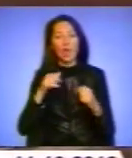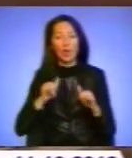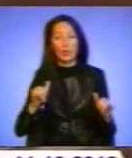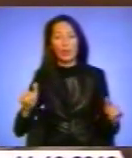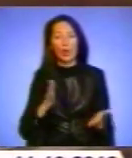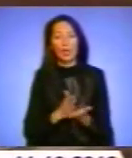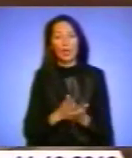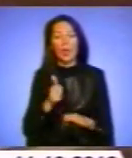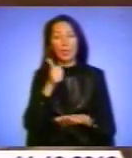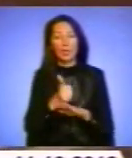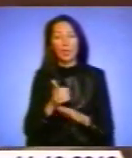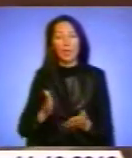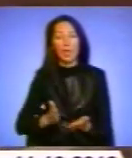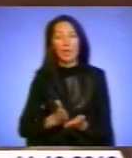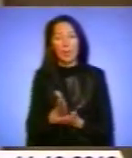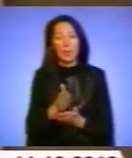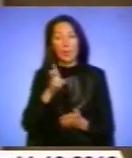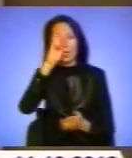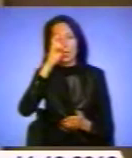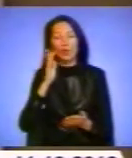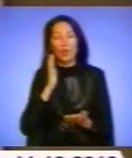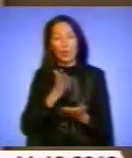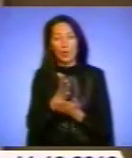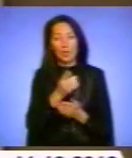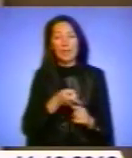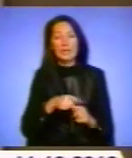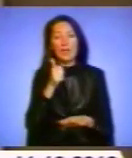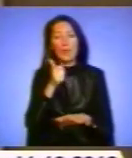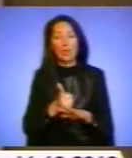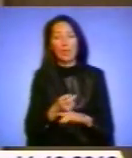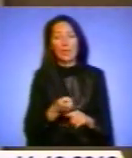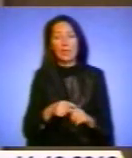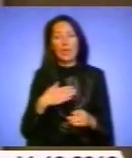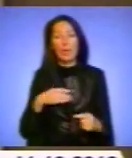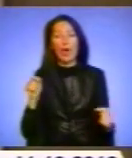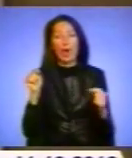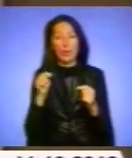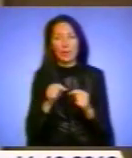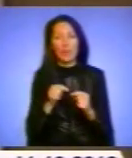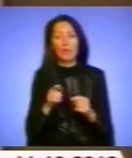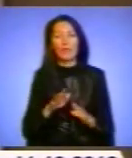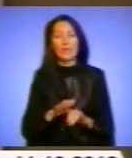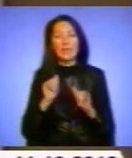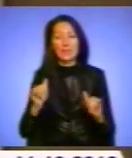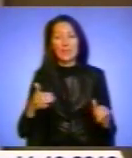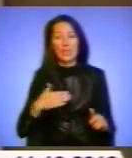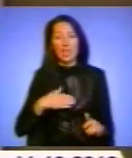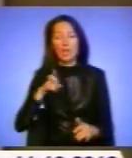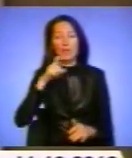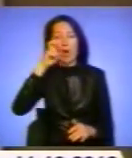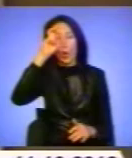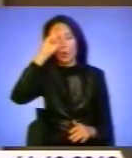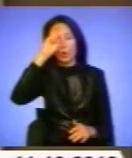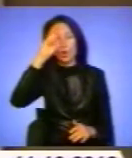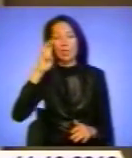пріоритетними напрямами державної політики. Ті пріоритети, які ми определили в развитии нашего государства,